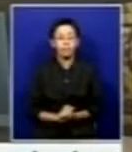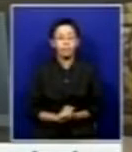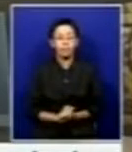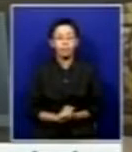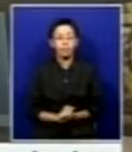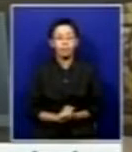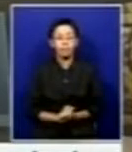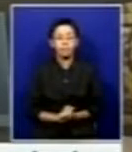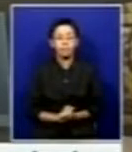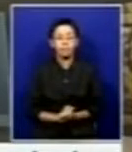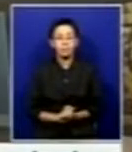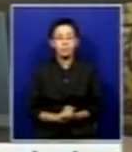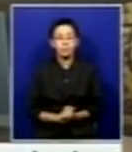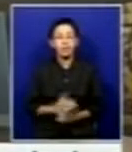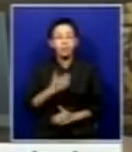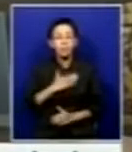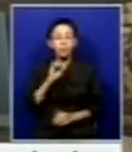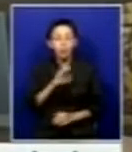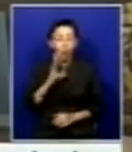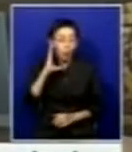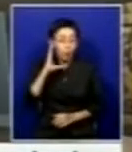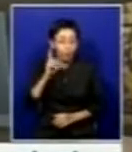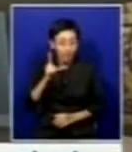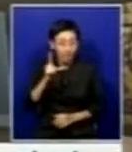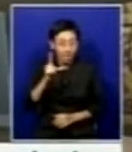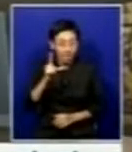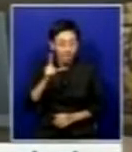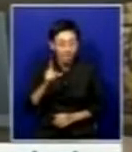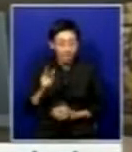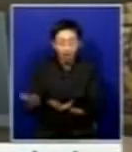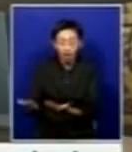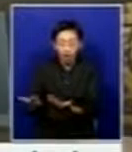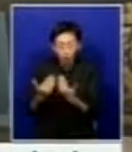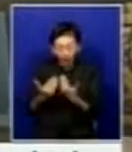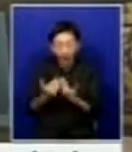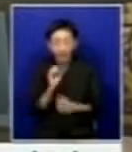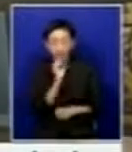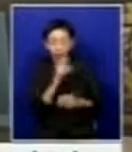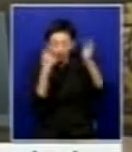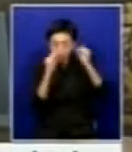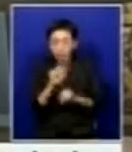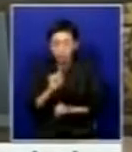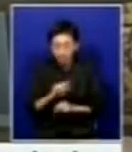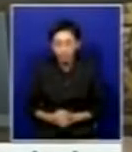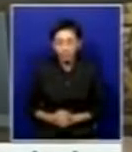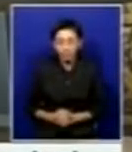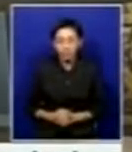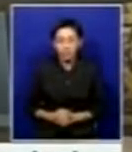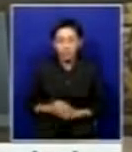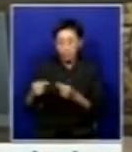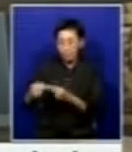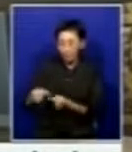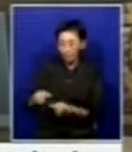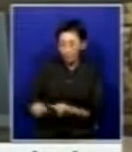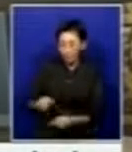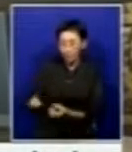รายในวันนี้เนี่ยเพียงแต่ผมบอกว่าพรุ่งนี้จะฝากบอกอะไรกับนายกรัฐมนตรีจัดมาครับนี่ครับ